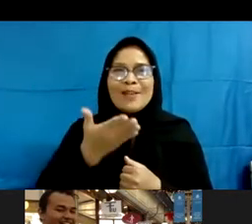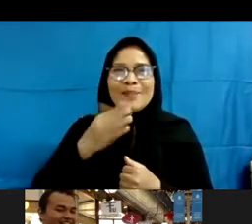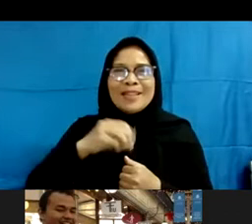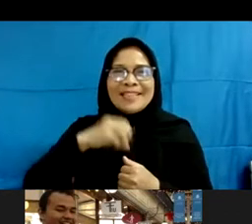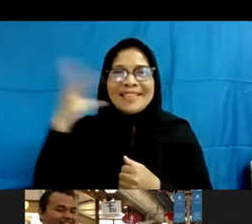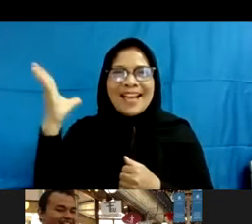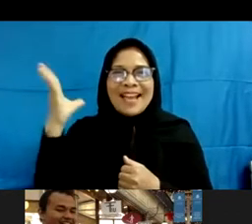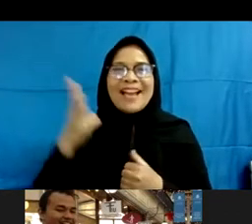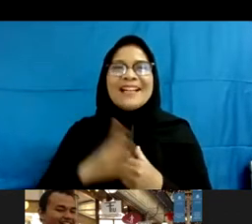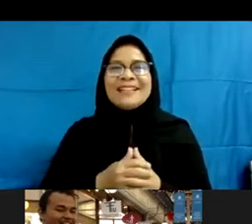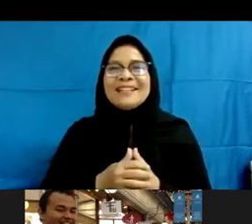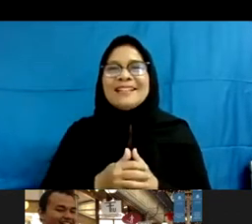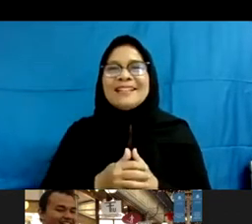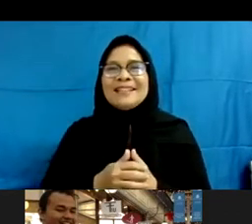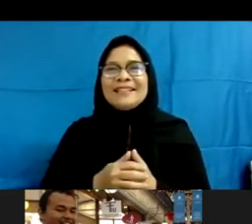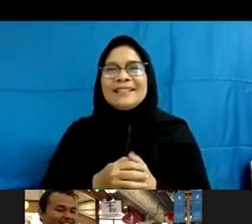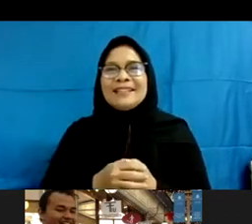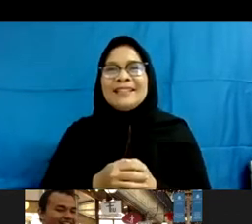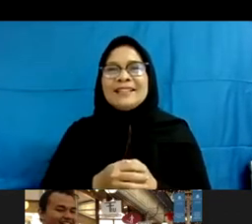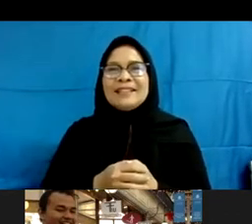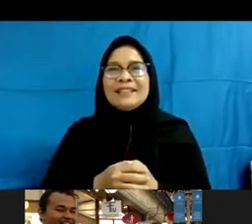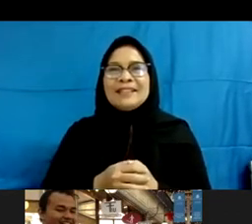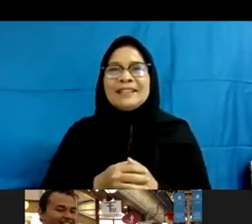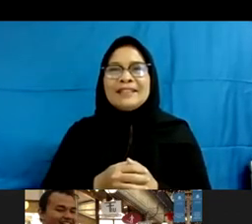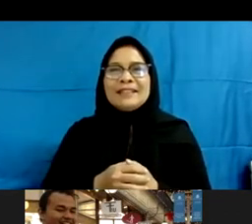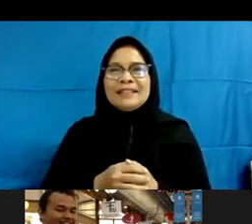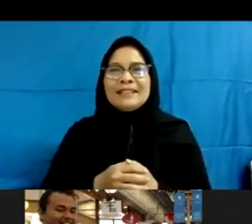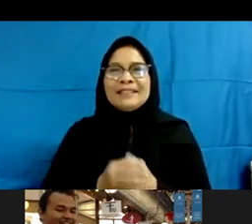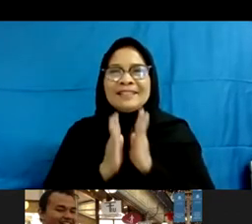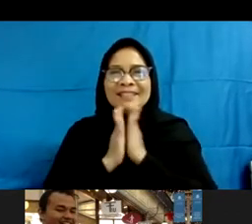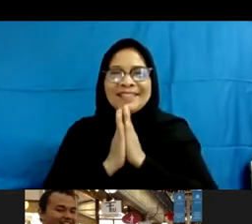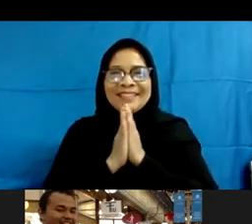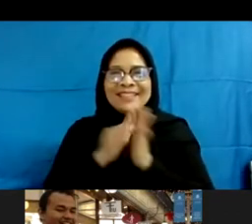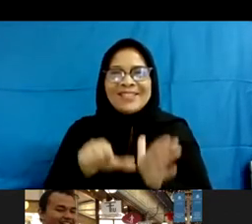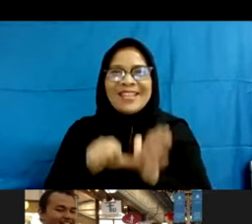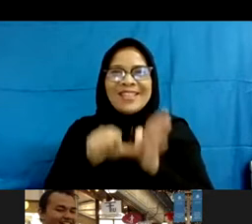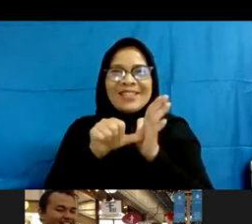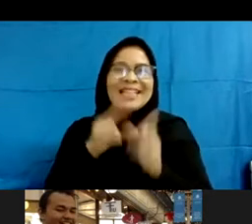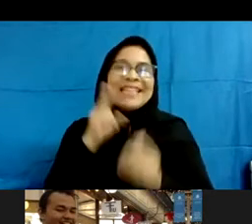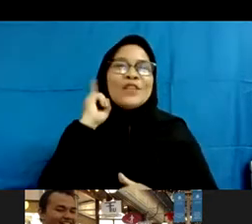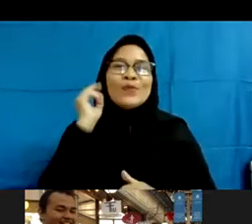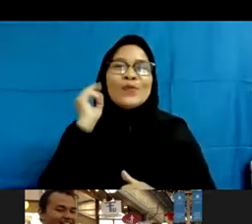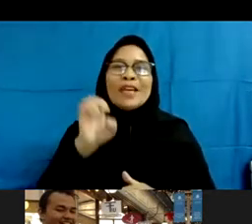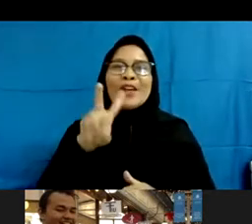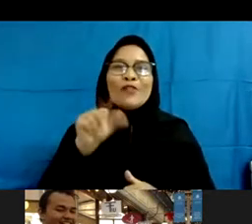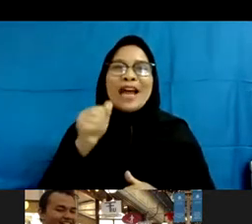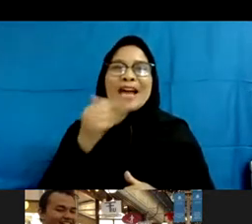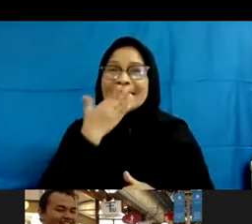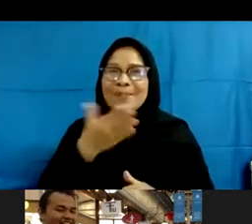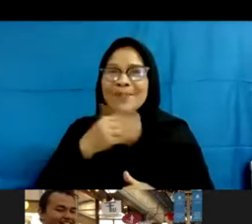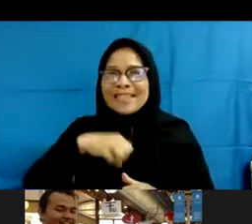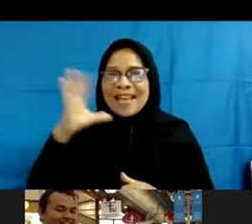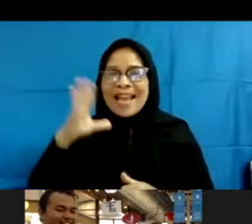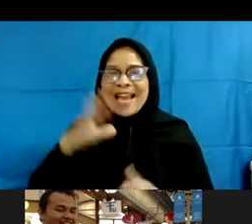Masih belum ter-unmute, mohon bantuannya. Ya. Bu Eva! Halo, selamat siang.